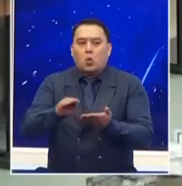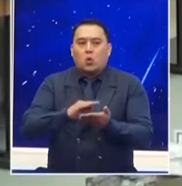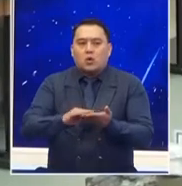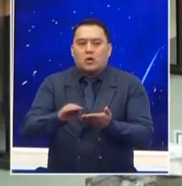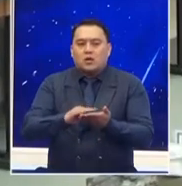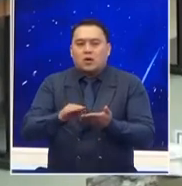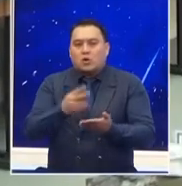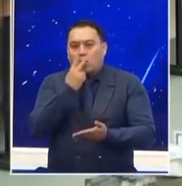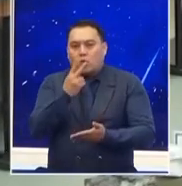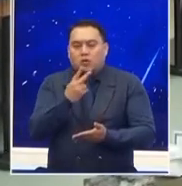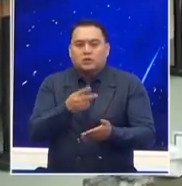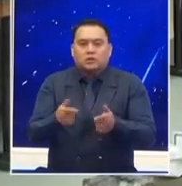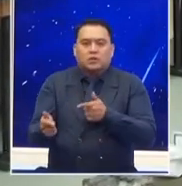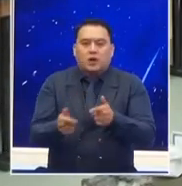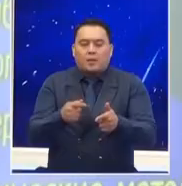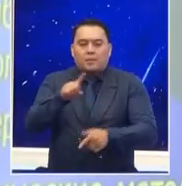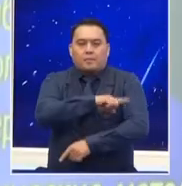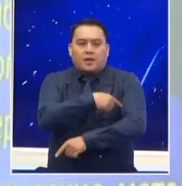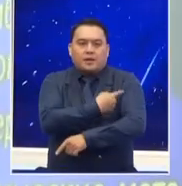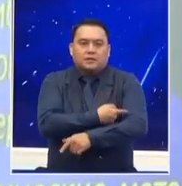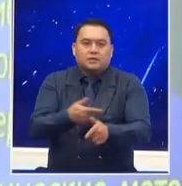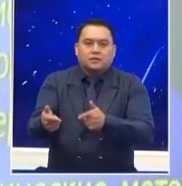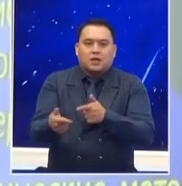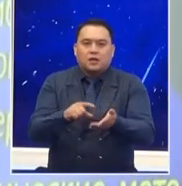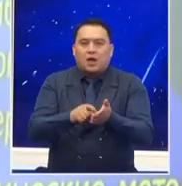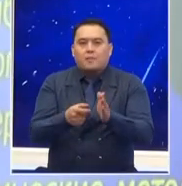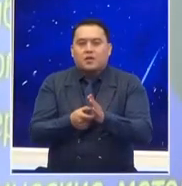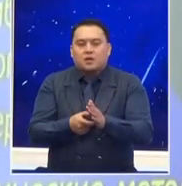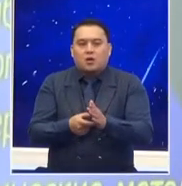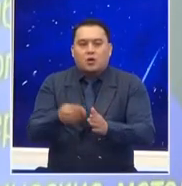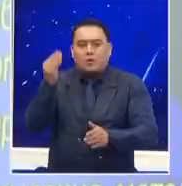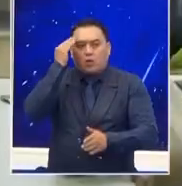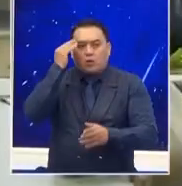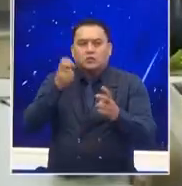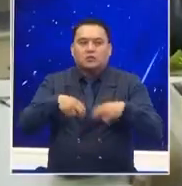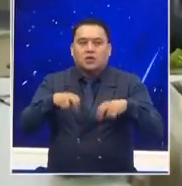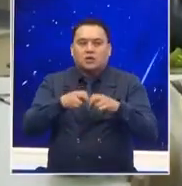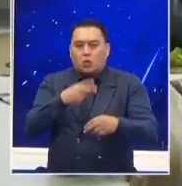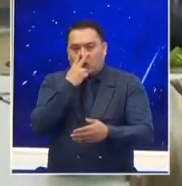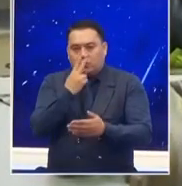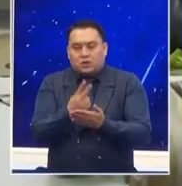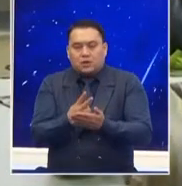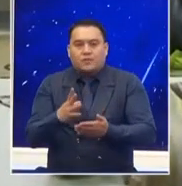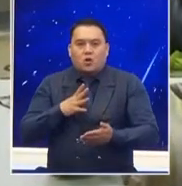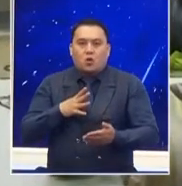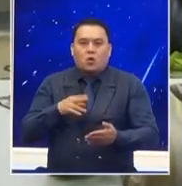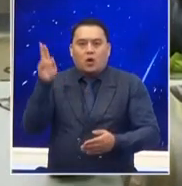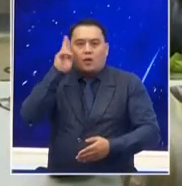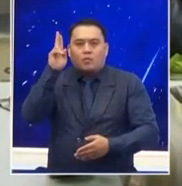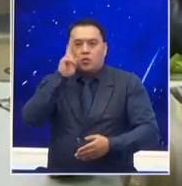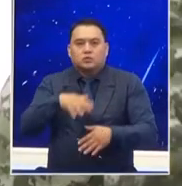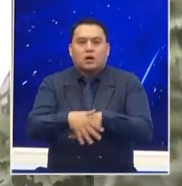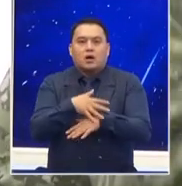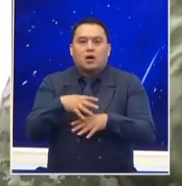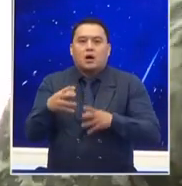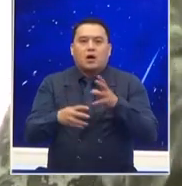инженерлік, лингвистикалық, тактикалық және медициналық дайындық кабинеттеріндегі теориялық зерттеулер курсы көрсетілді. Оқу бағдарламалары